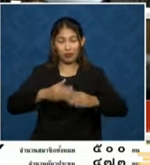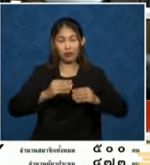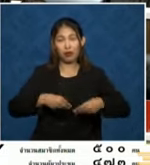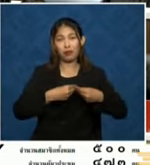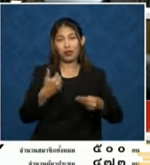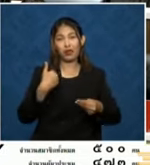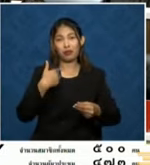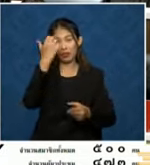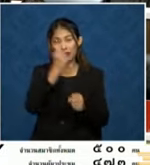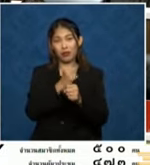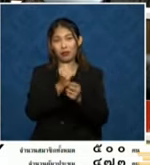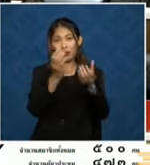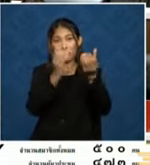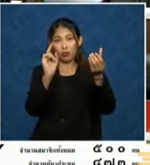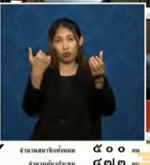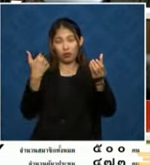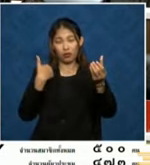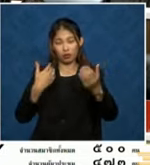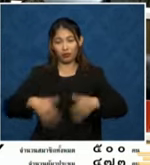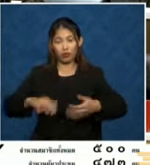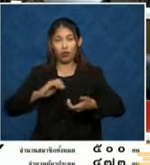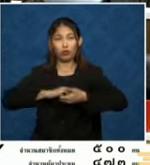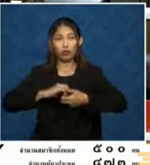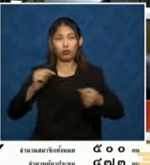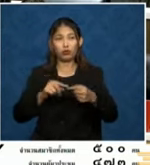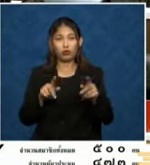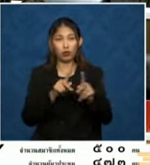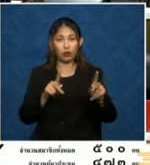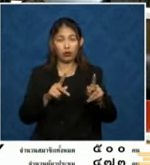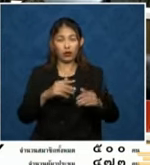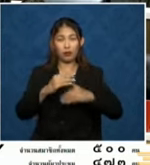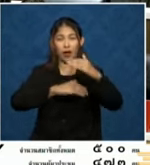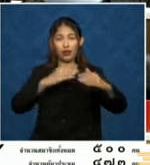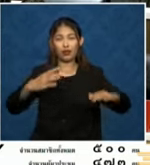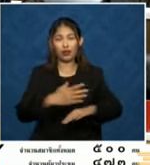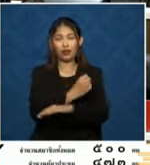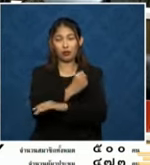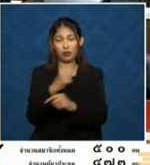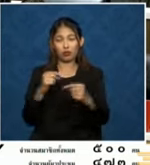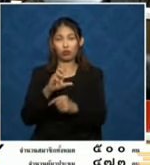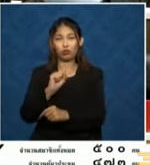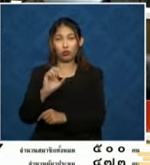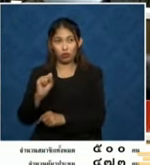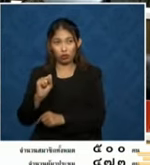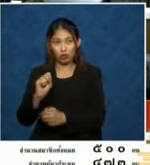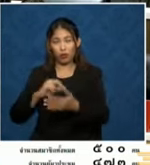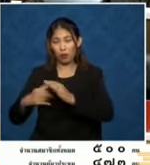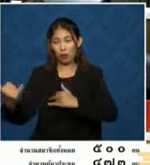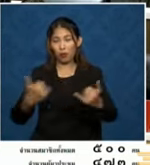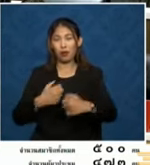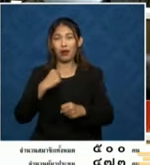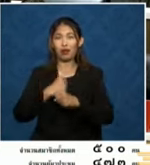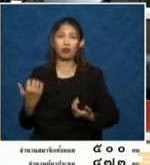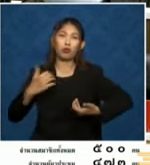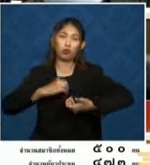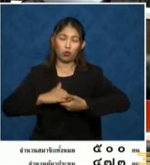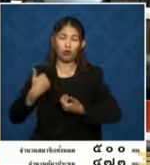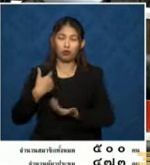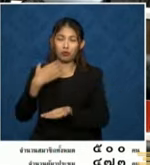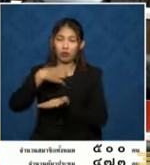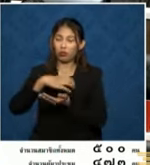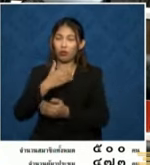บับใหม่แล้วก็เป็นบุคคลที่ให้ความร่วมมือกับคณะกรรมการพัฒนาการเมืองของสภาผู้แทนราษฎรอย่างดีครับในการมาทำงานร่วมกันแล้วก็ให้ข้อมูลมาโดยตล